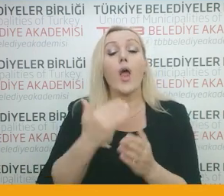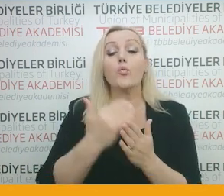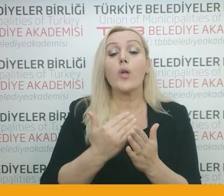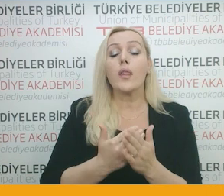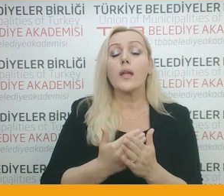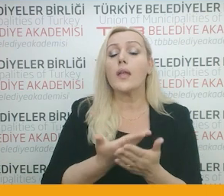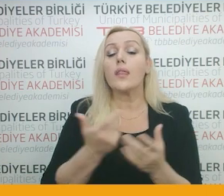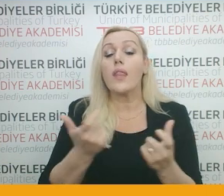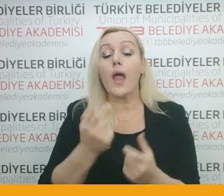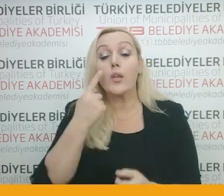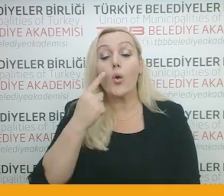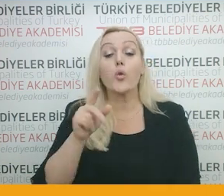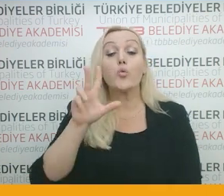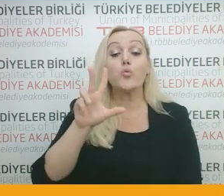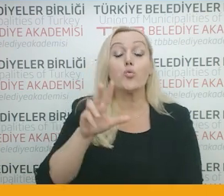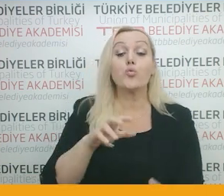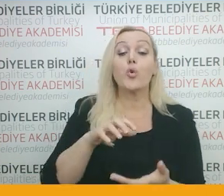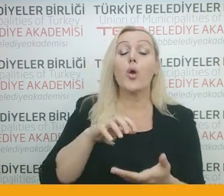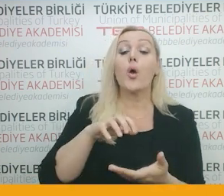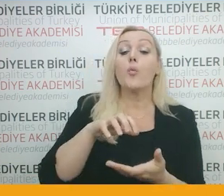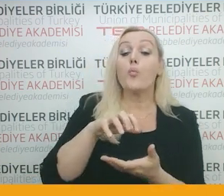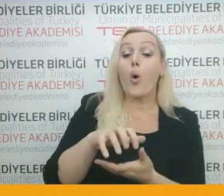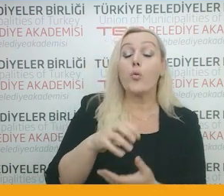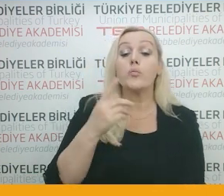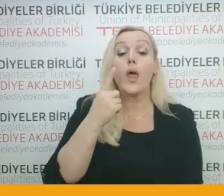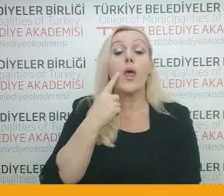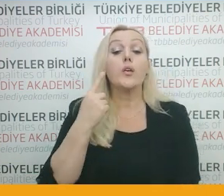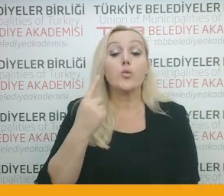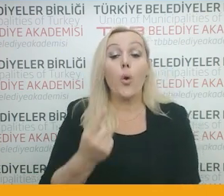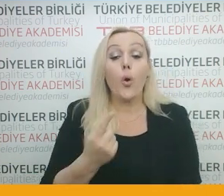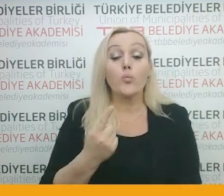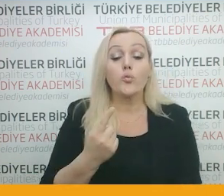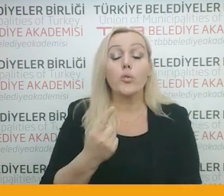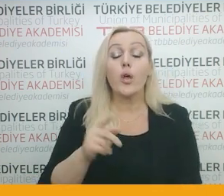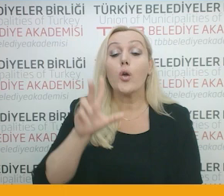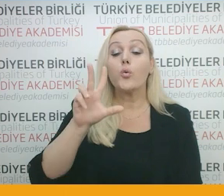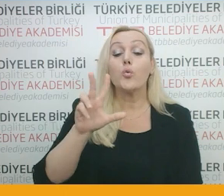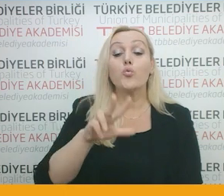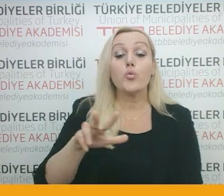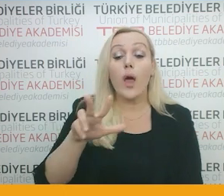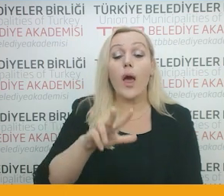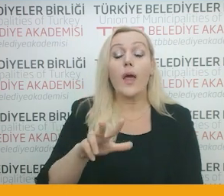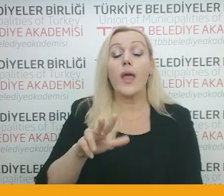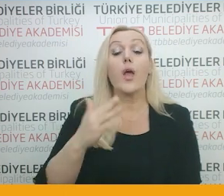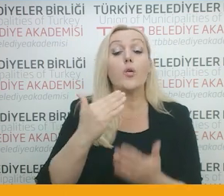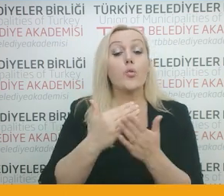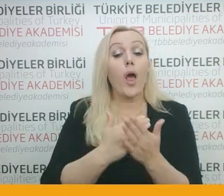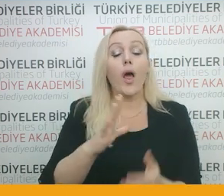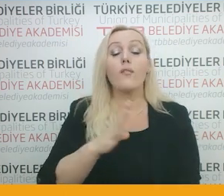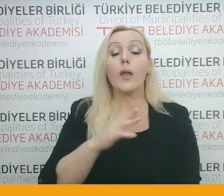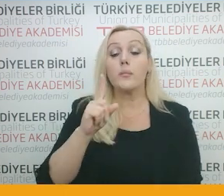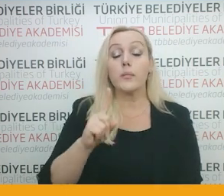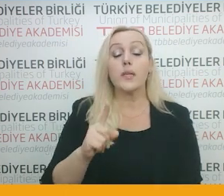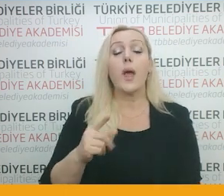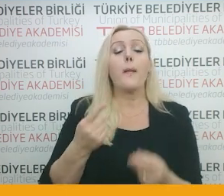demiştik. Bunu nerede görmüştük? Birinci kısmın 3. bölümünde görmüştük. Üç temel genel esastan bahsediyoruz burada. Birincisi